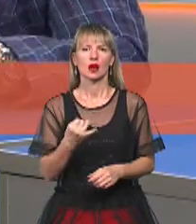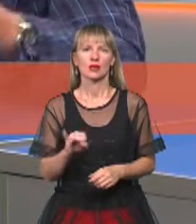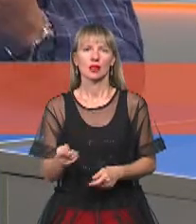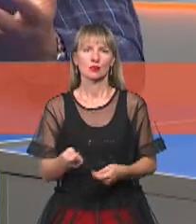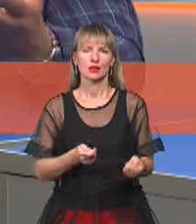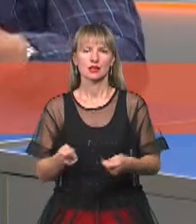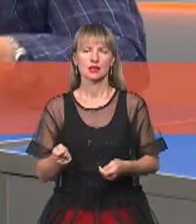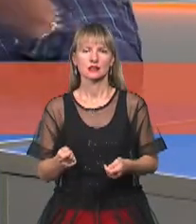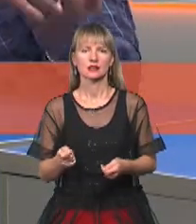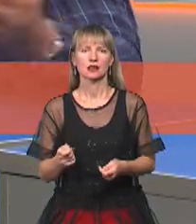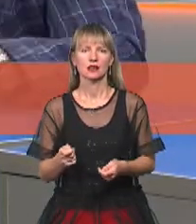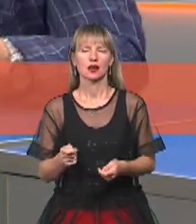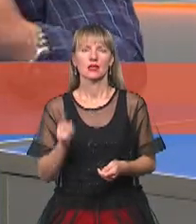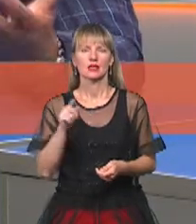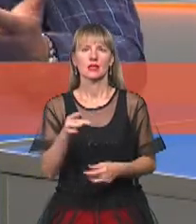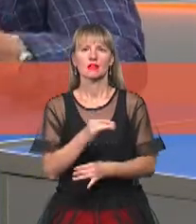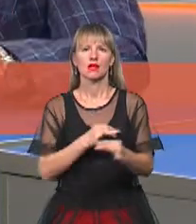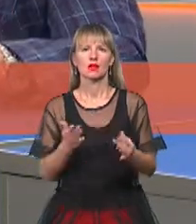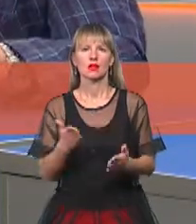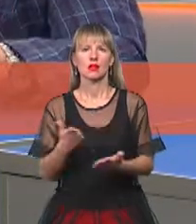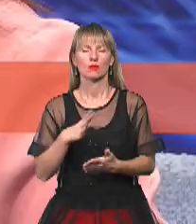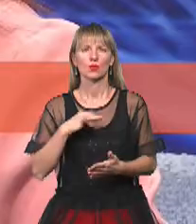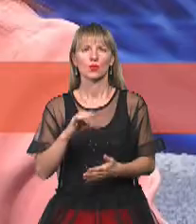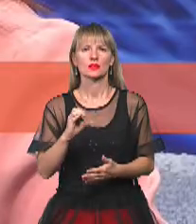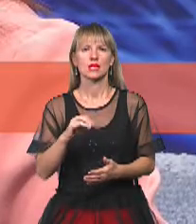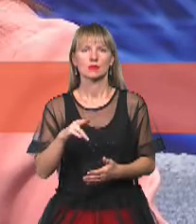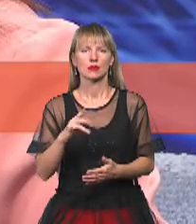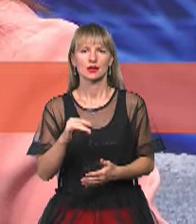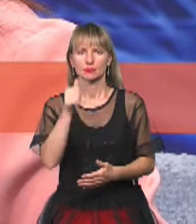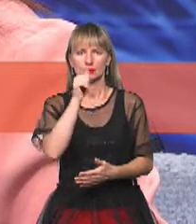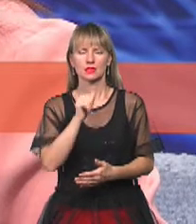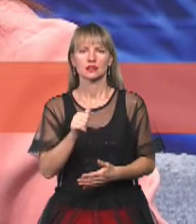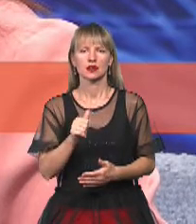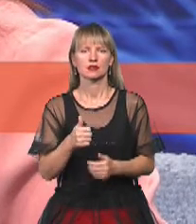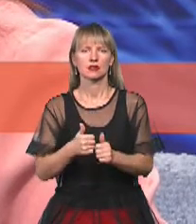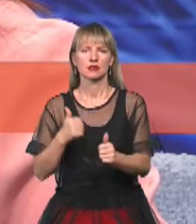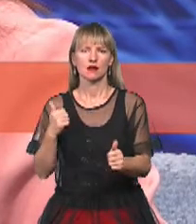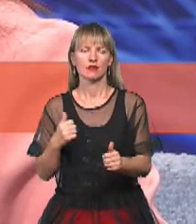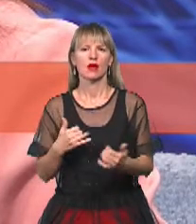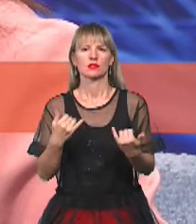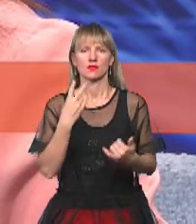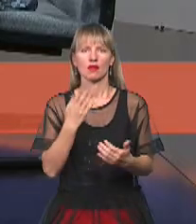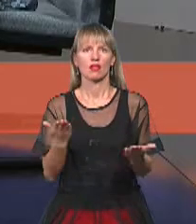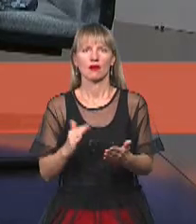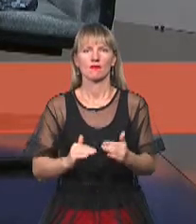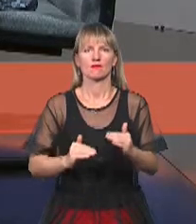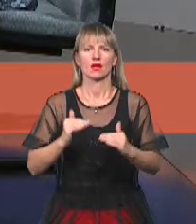Шевченківська райадміністрація, ми на твій нараді, яка була у серпні місяці, пасла задніх, але ми бачимо, як вона вирівнюється за серпень місяць,